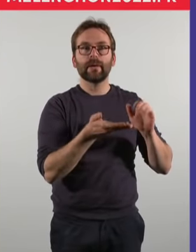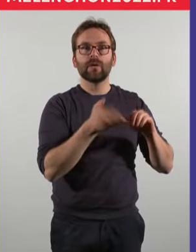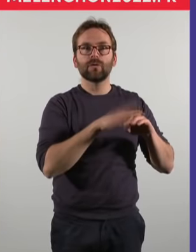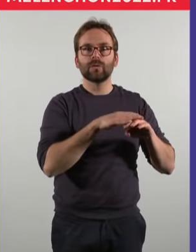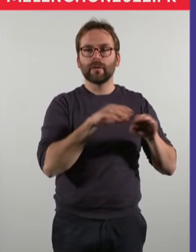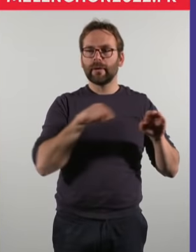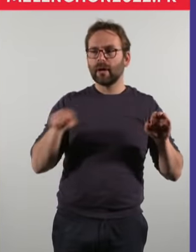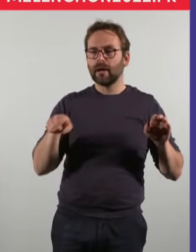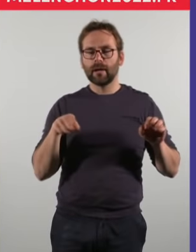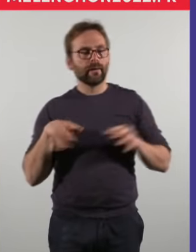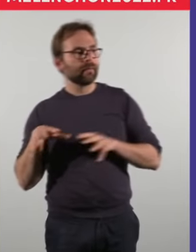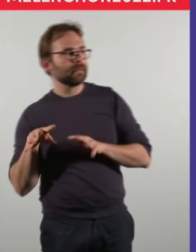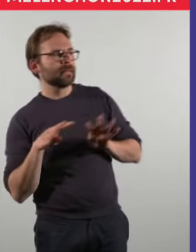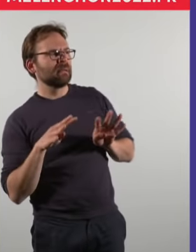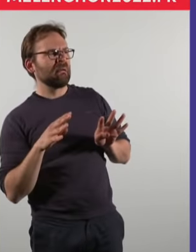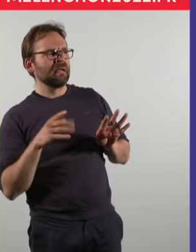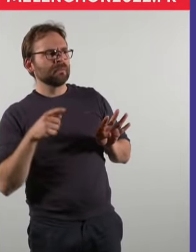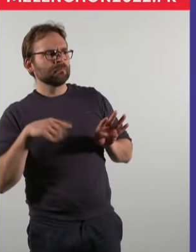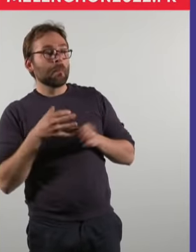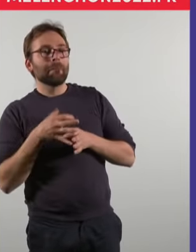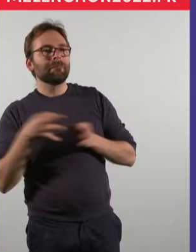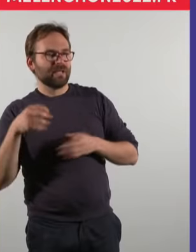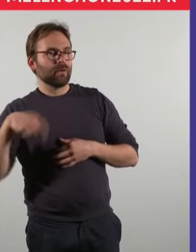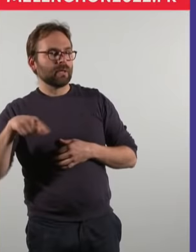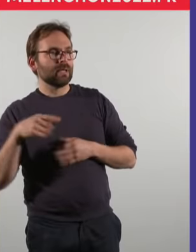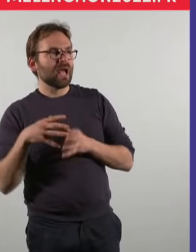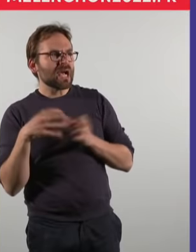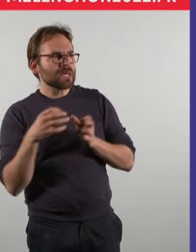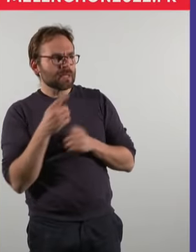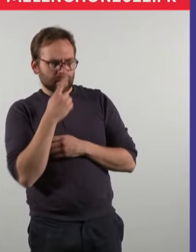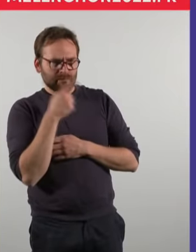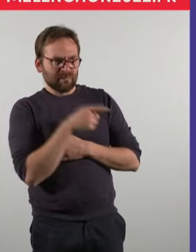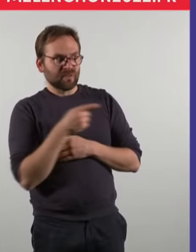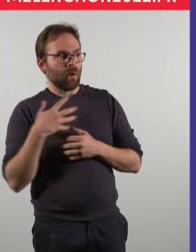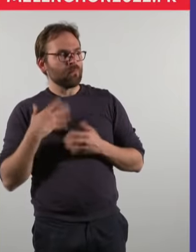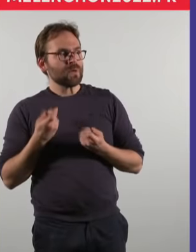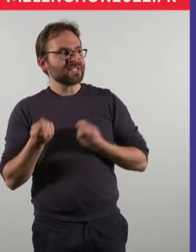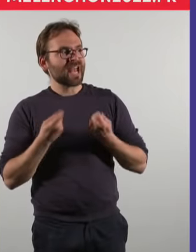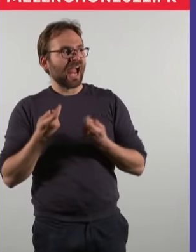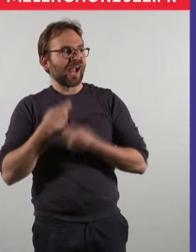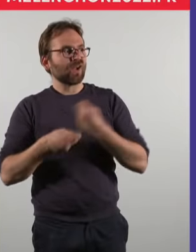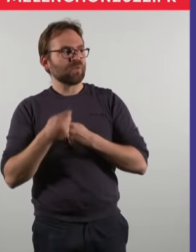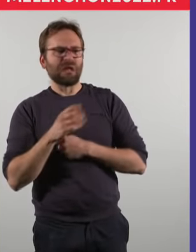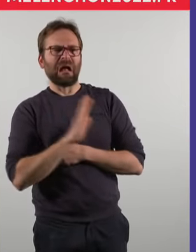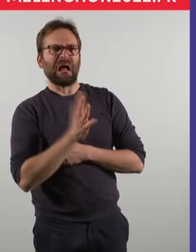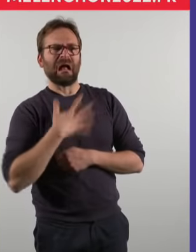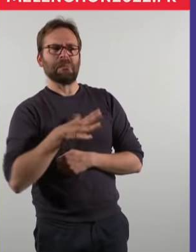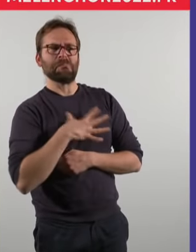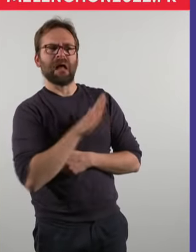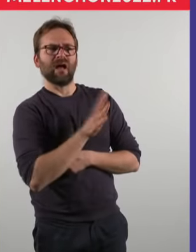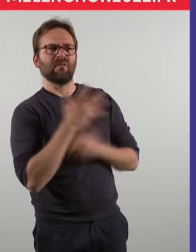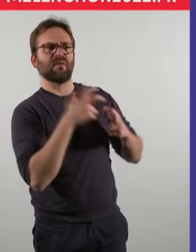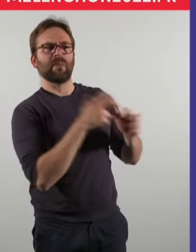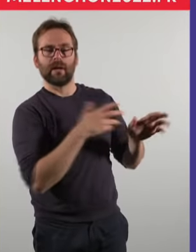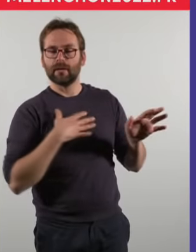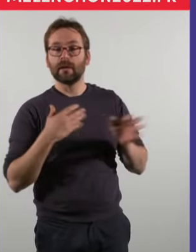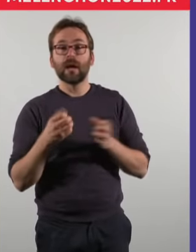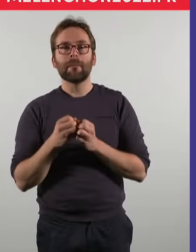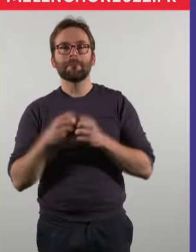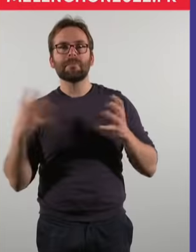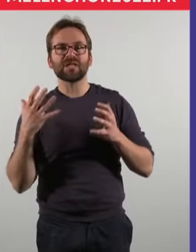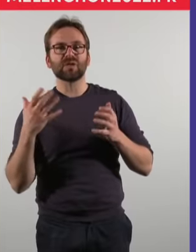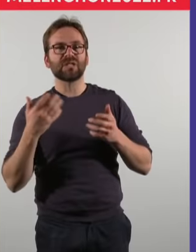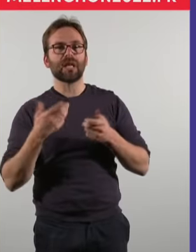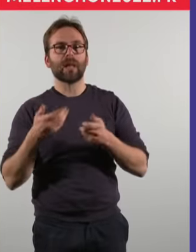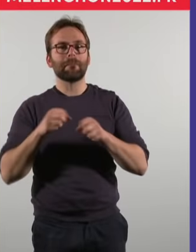représentent une grave menace pour la minorité qui a la haute main sur l'économie, la sphère politique et la majorité